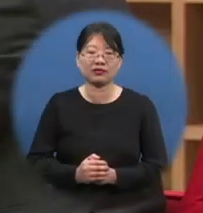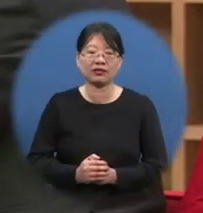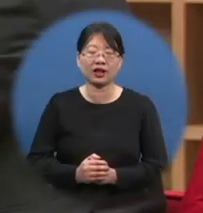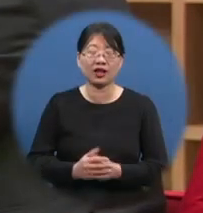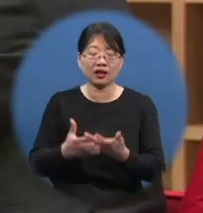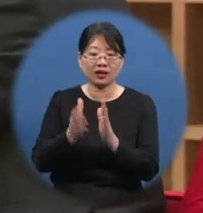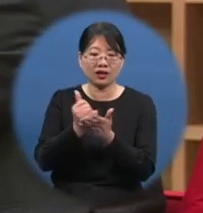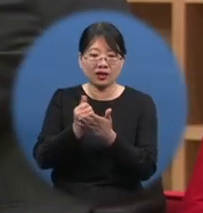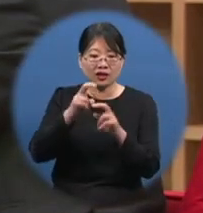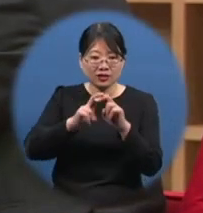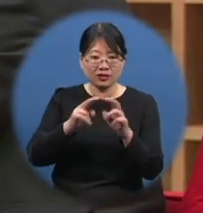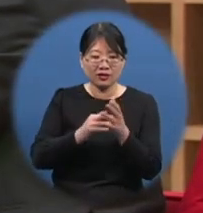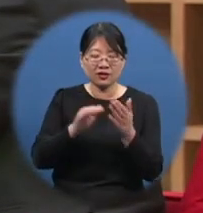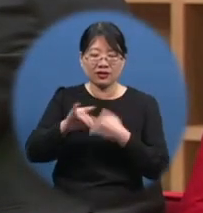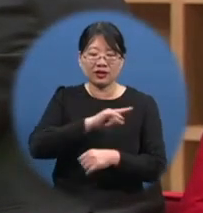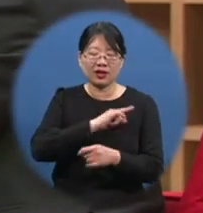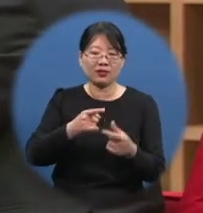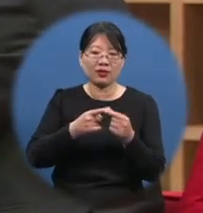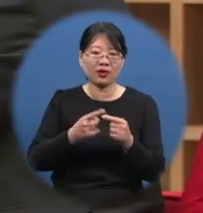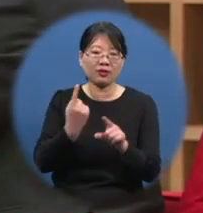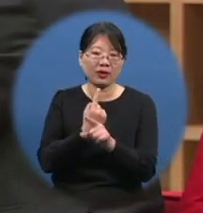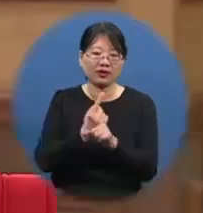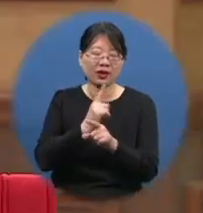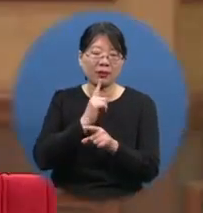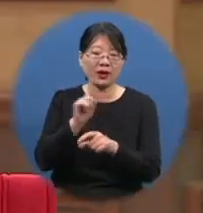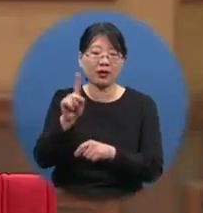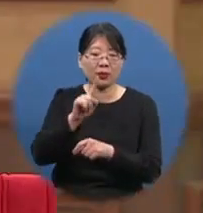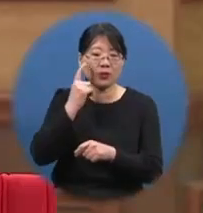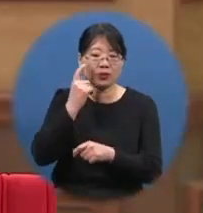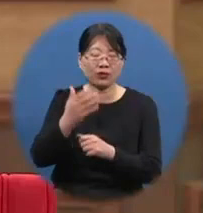장관 딱 취임하시고 제일 먼저 바꾸자 한 게 뭡니까?